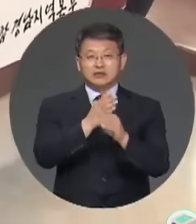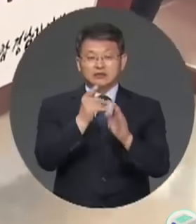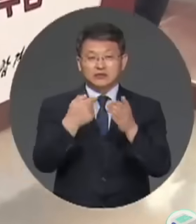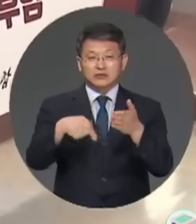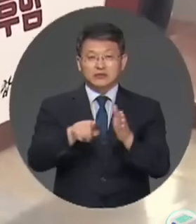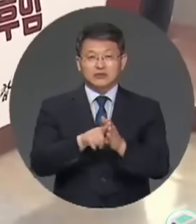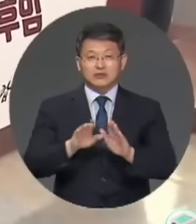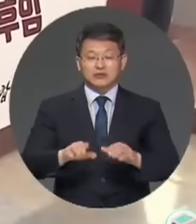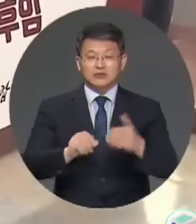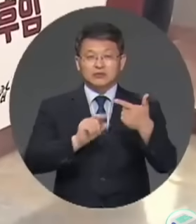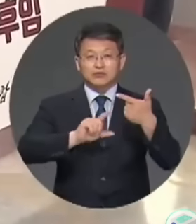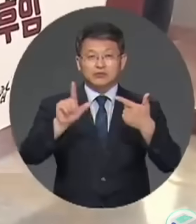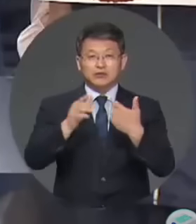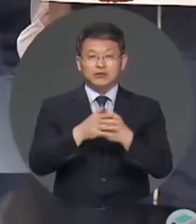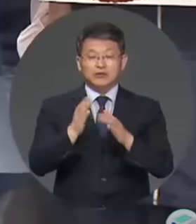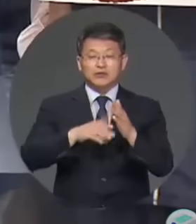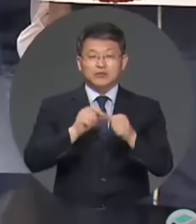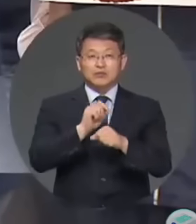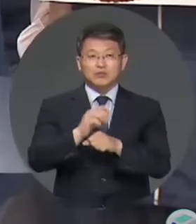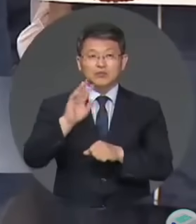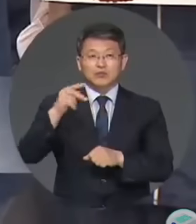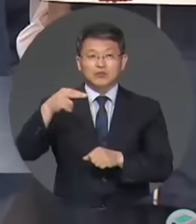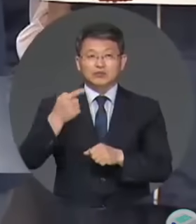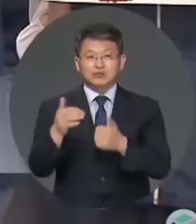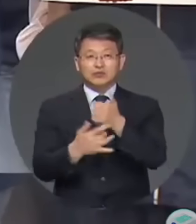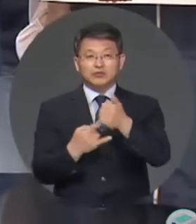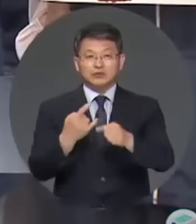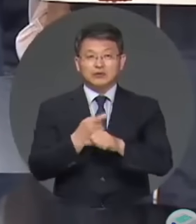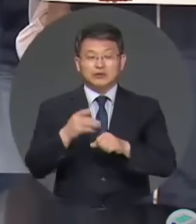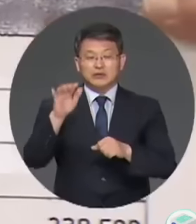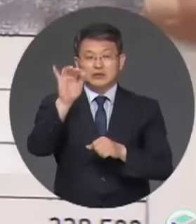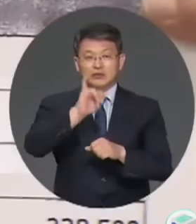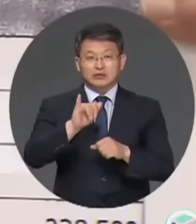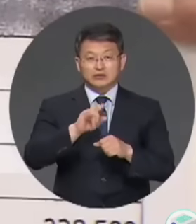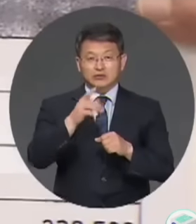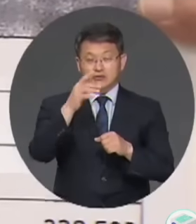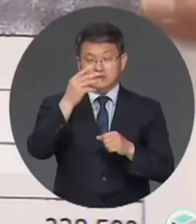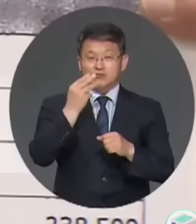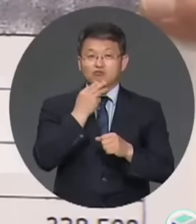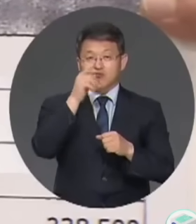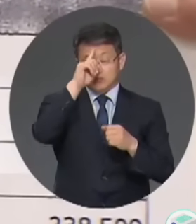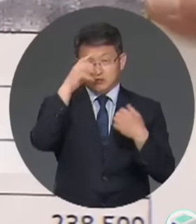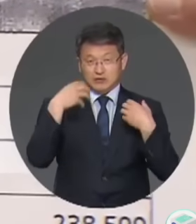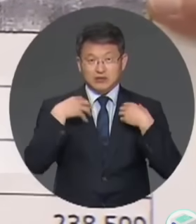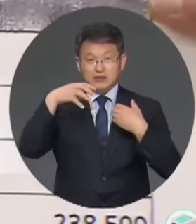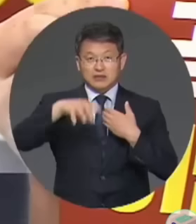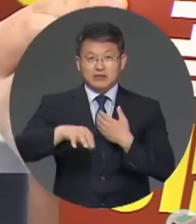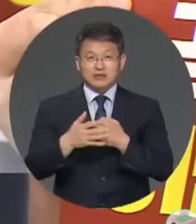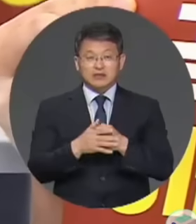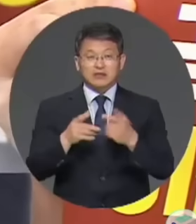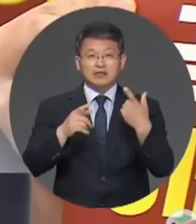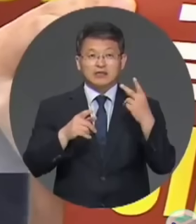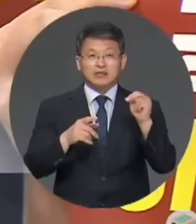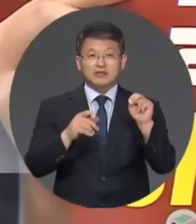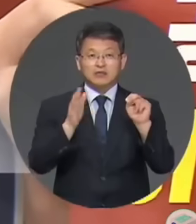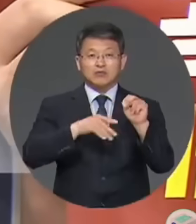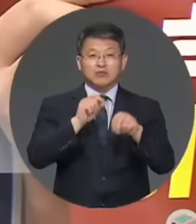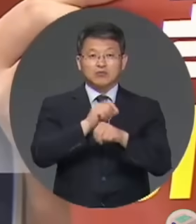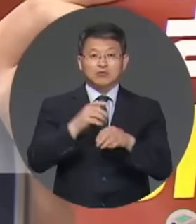위해 오는 6일 공무원 보수위원회가 열리는 정부 서울청사 앞에서 전국 공무원 2만